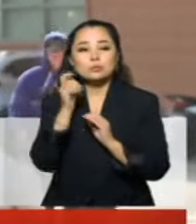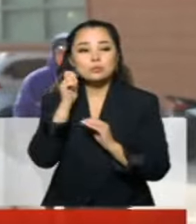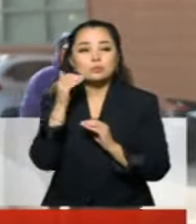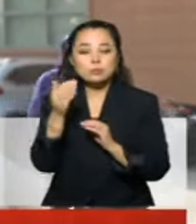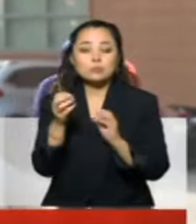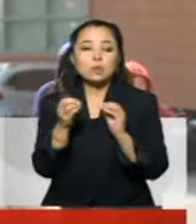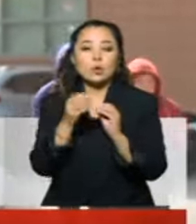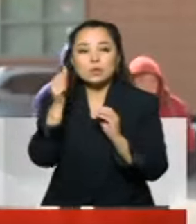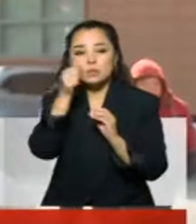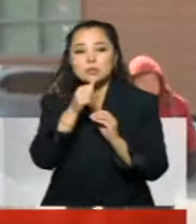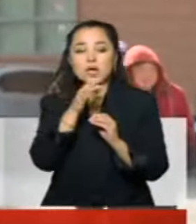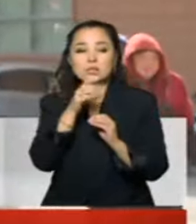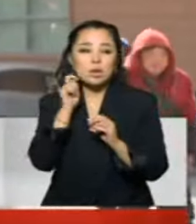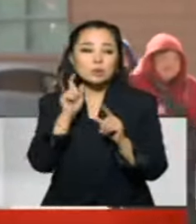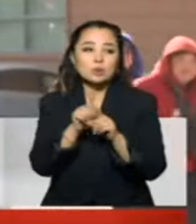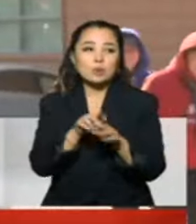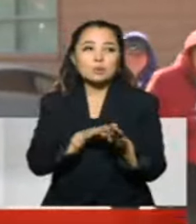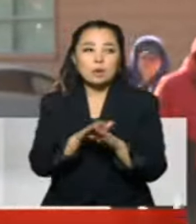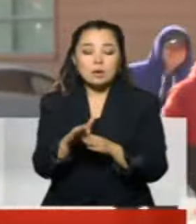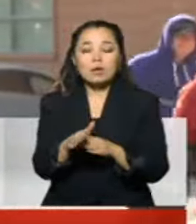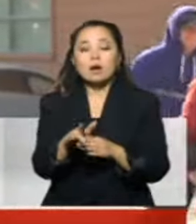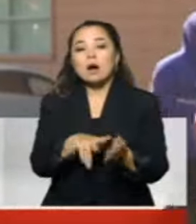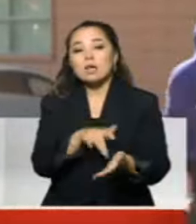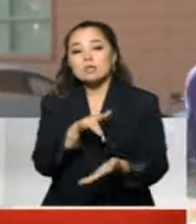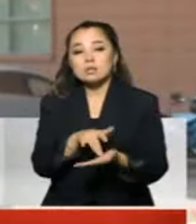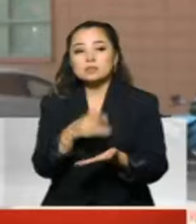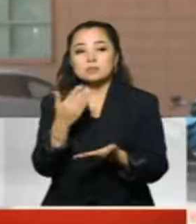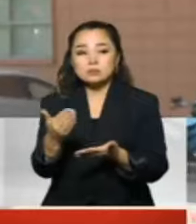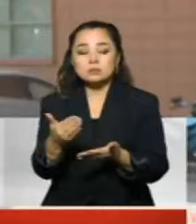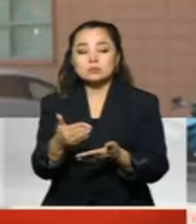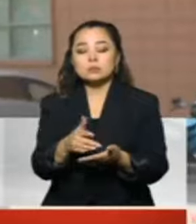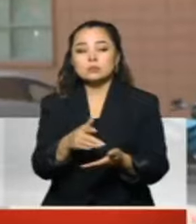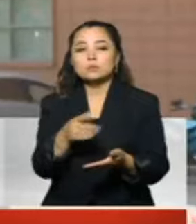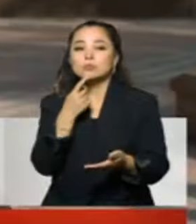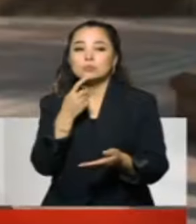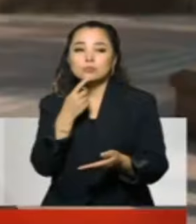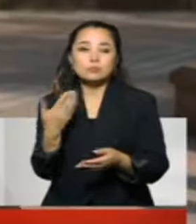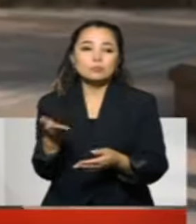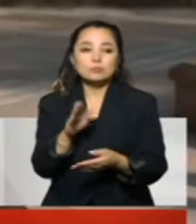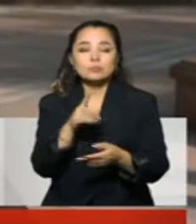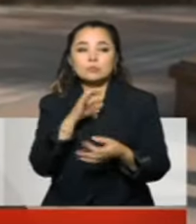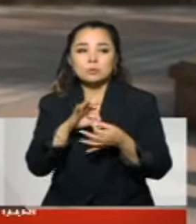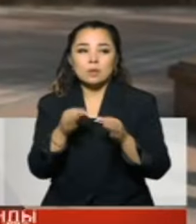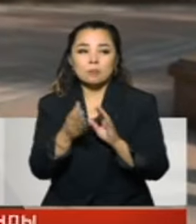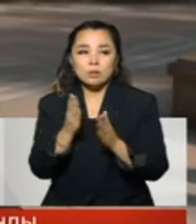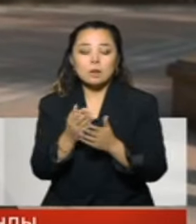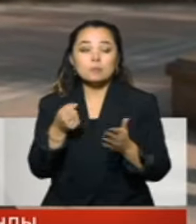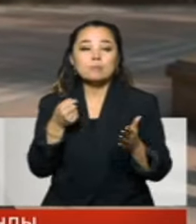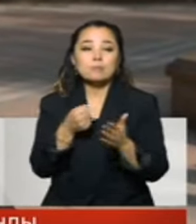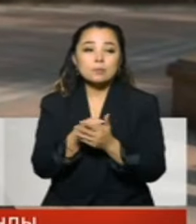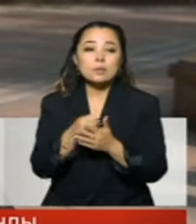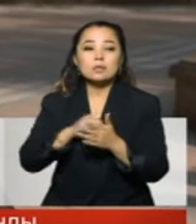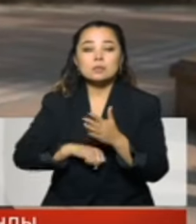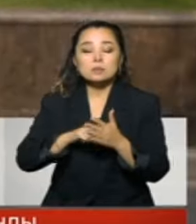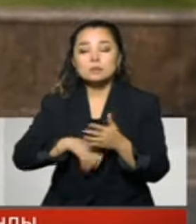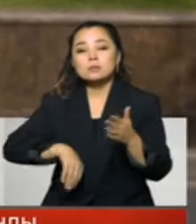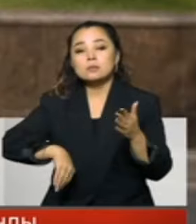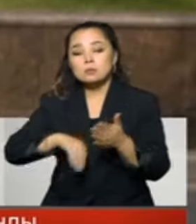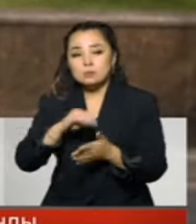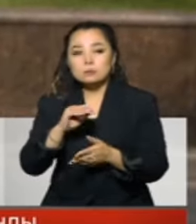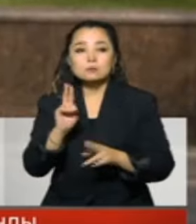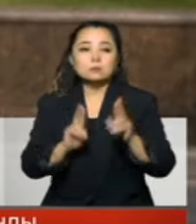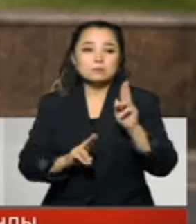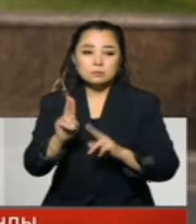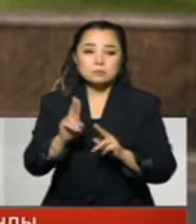там 10 жасынан машина айдап келатырмын десең де, сен қаланың габариттарын түсіну қиын да. Болып жатқан ДТП-ның нелері сол сатып алып,